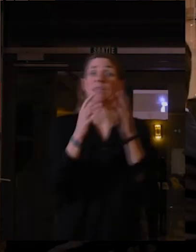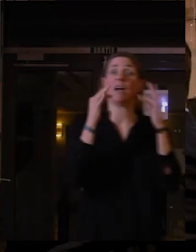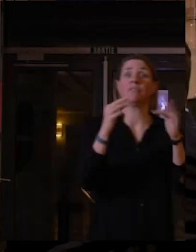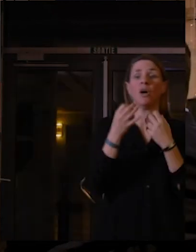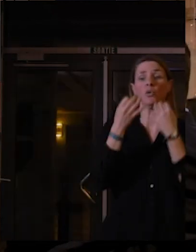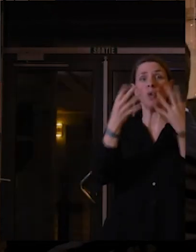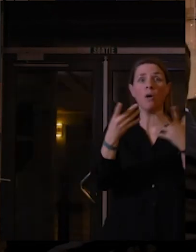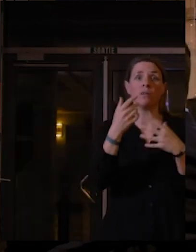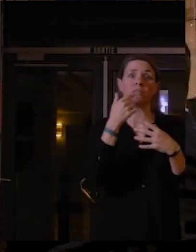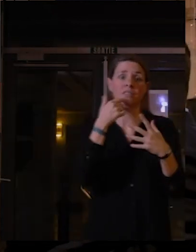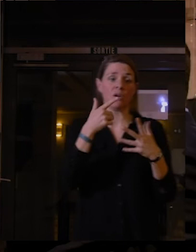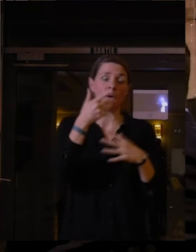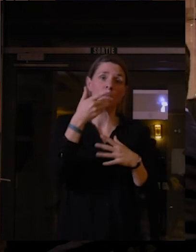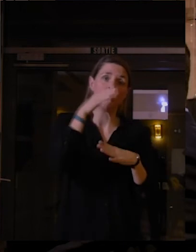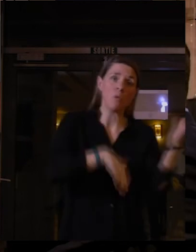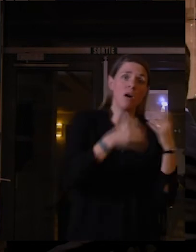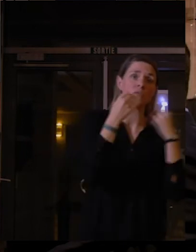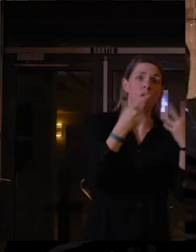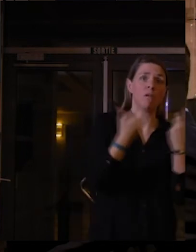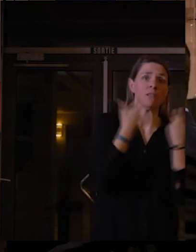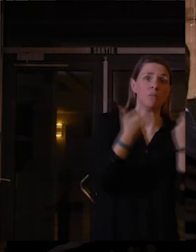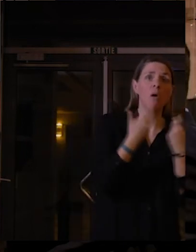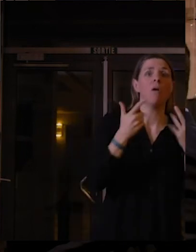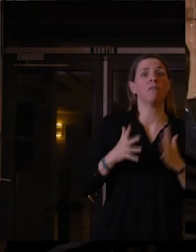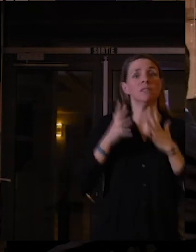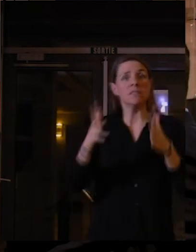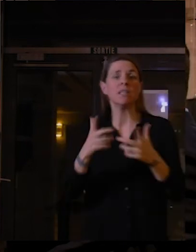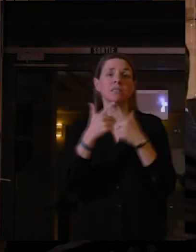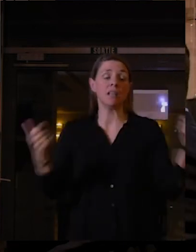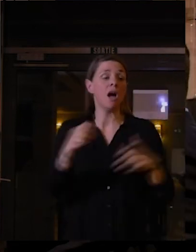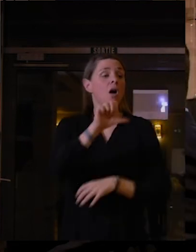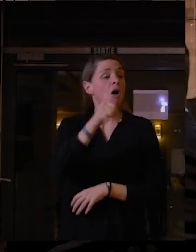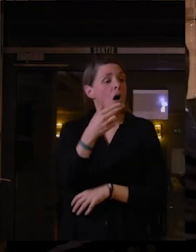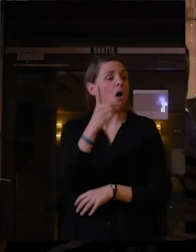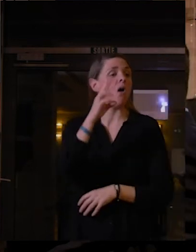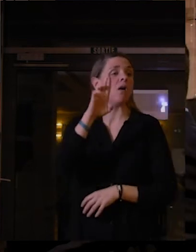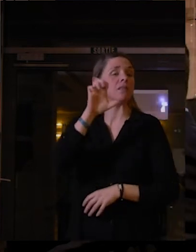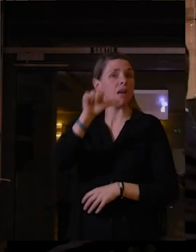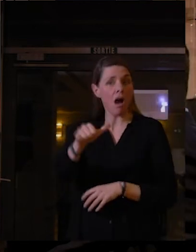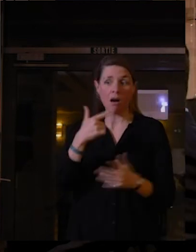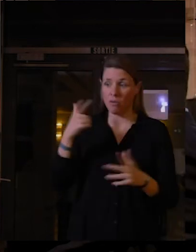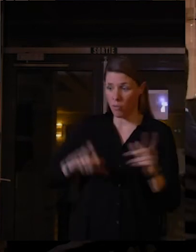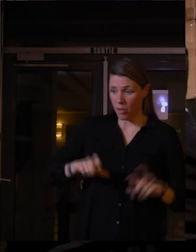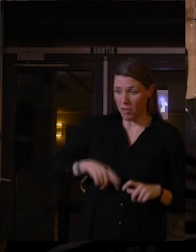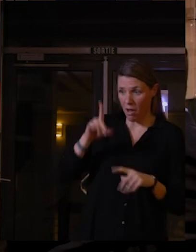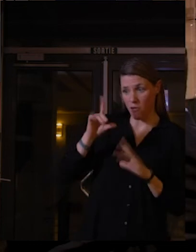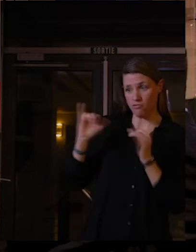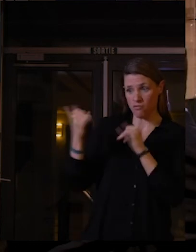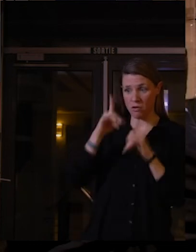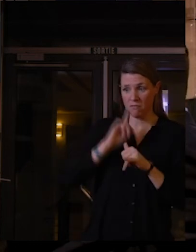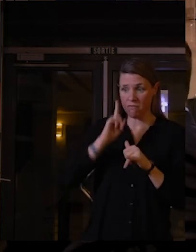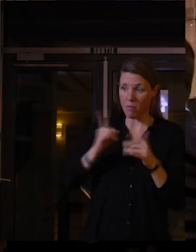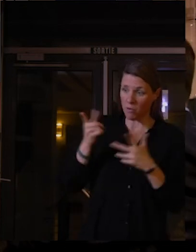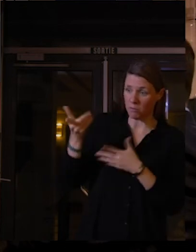moins de temps pour les entraînements, moins de temps pour s'investir. Andrea, est-ce que dans tes coéquipières, c'est un sujet qui est